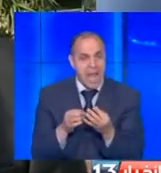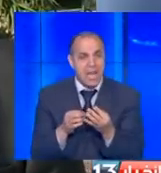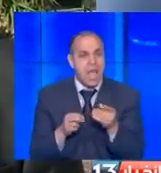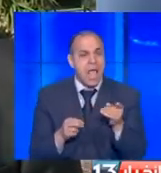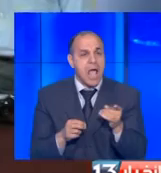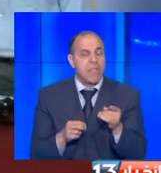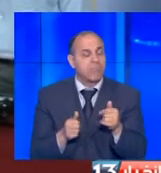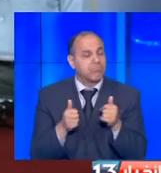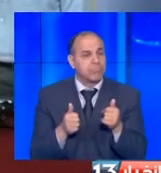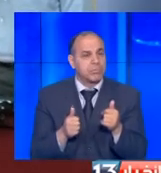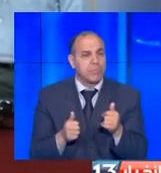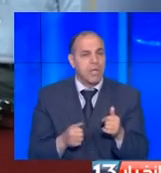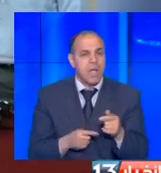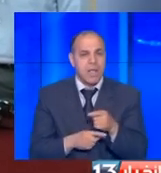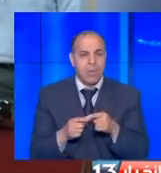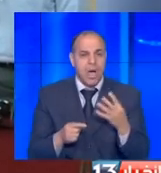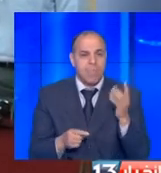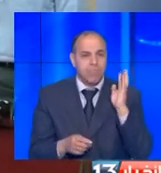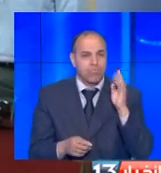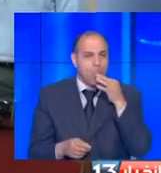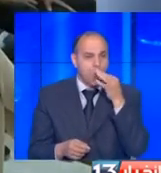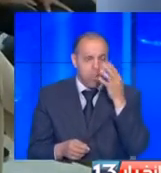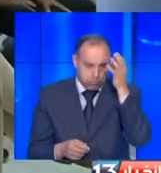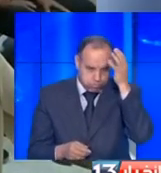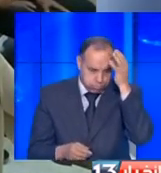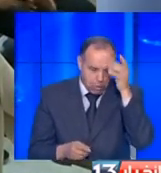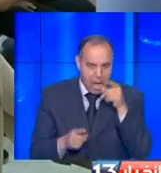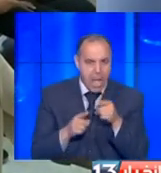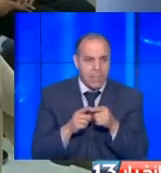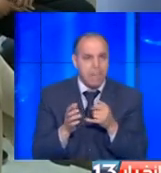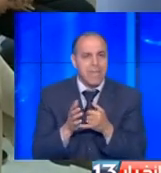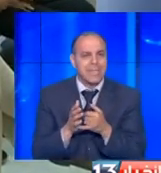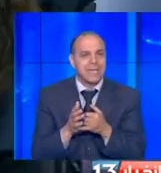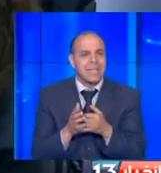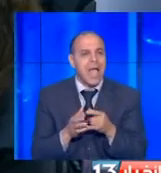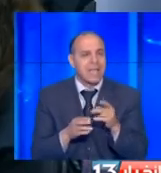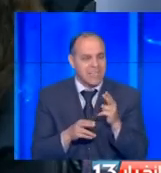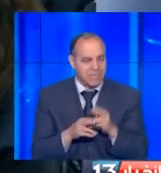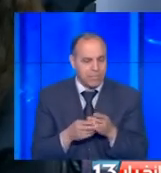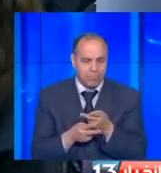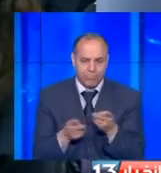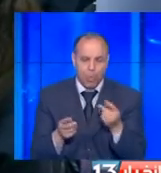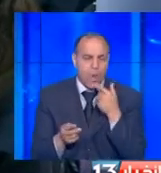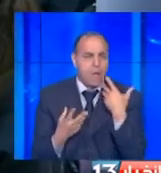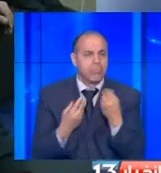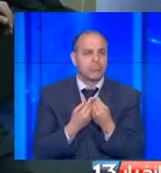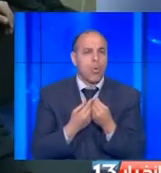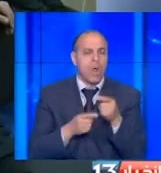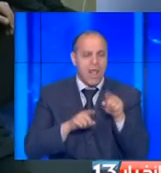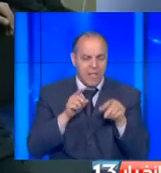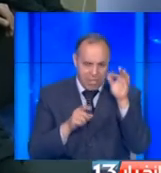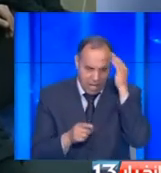الثقافة هي القاطرة. الدورة 4 للملتقى الوطني العلمي والأدبي بمدينة عقارب أسست لطرح جديد يشمل البعد